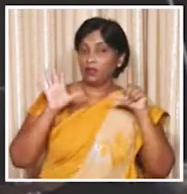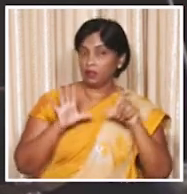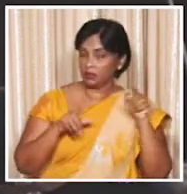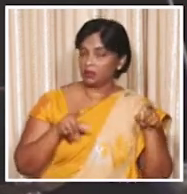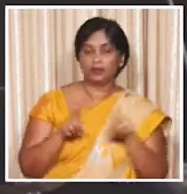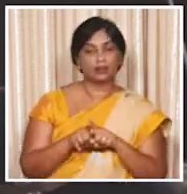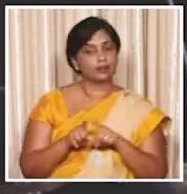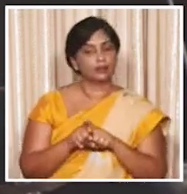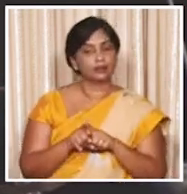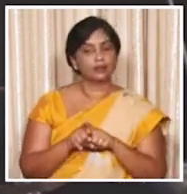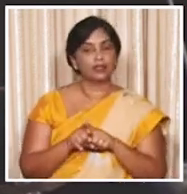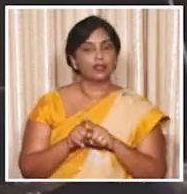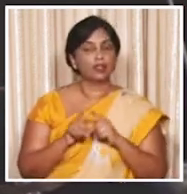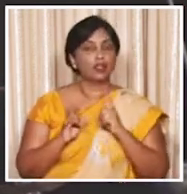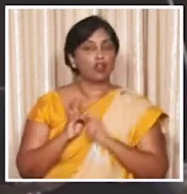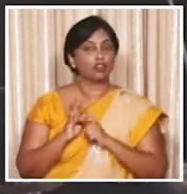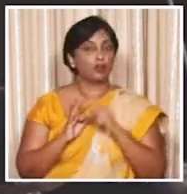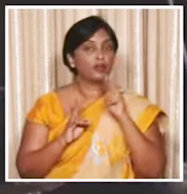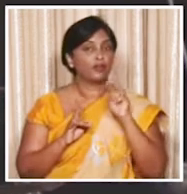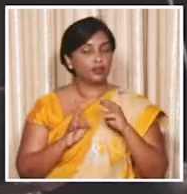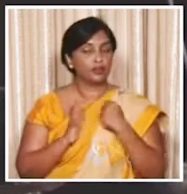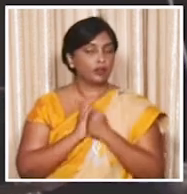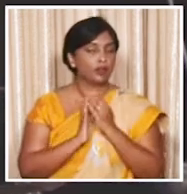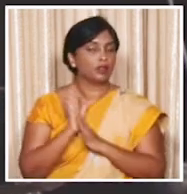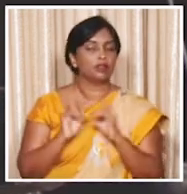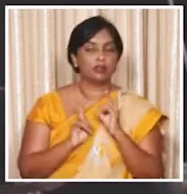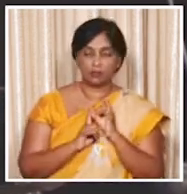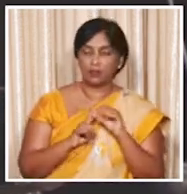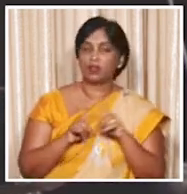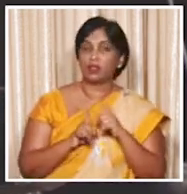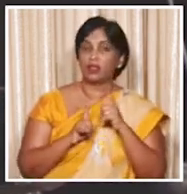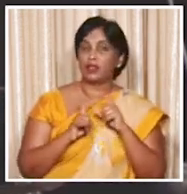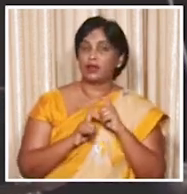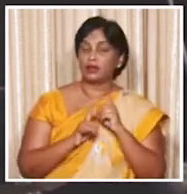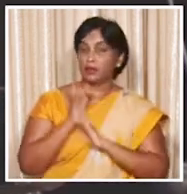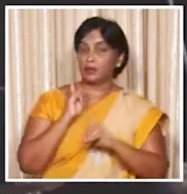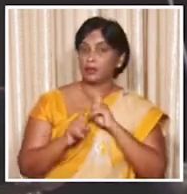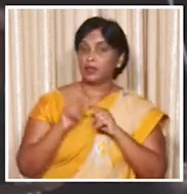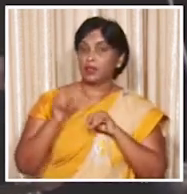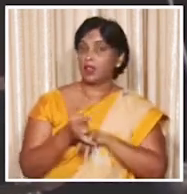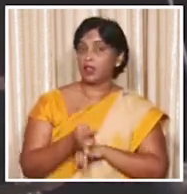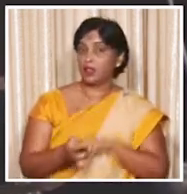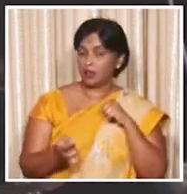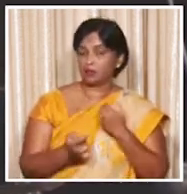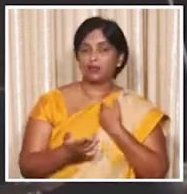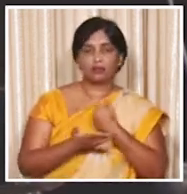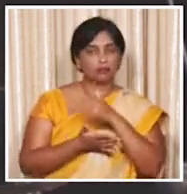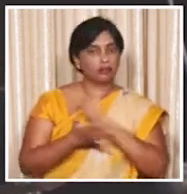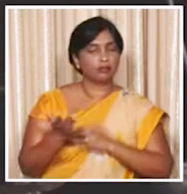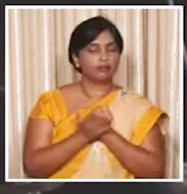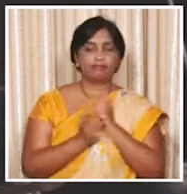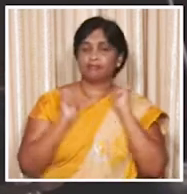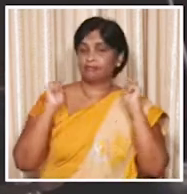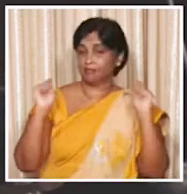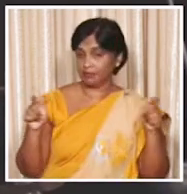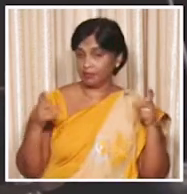2023-10-23 நான் கௌரவ அமைச்சர் அவர்களுக்கும் கௌரவ கல்வி அமைச்சனுடைய மதிப்பார்ந்த செயலாளருக்கும் 2 கடிதங்கள் நான் எழுதியிருக்கிறேன். ஆனால் இந்த